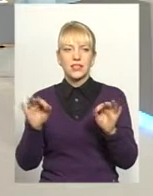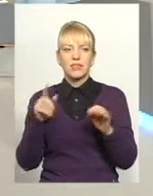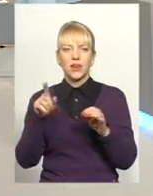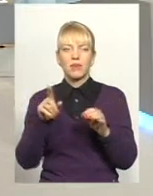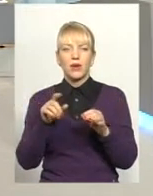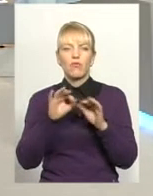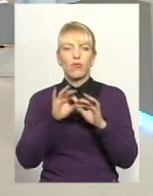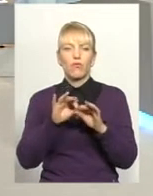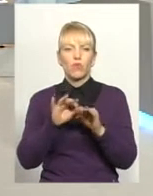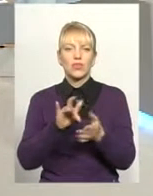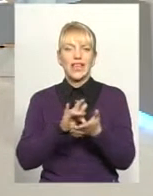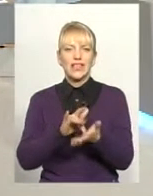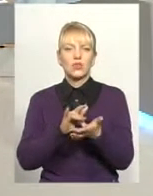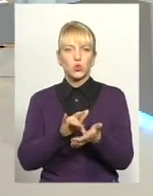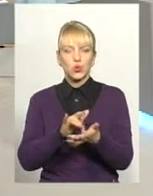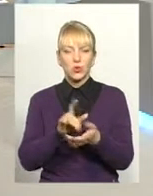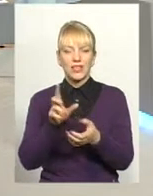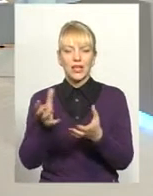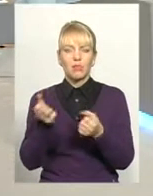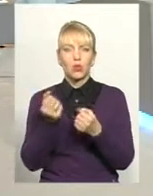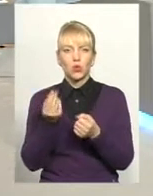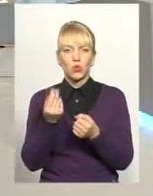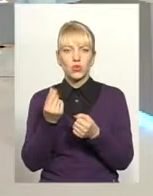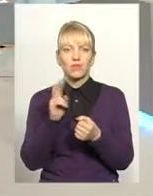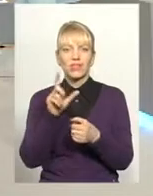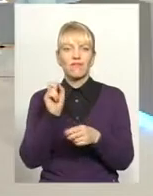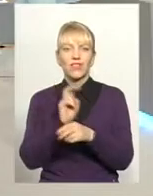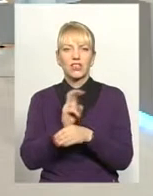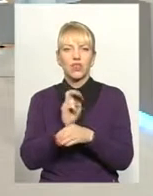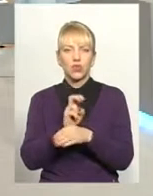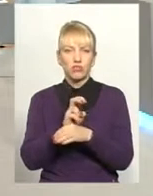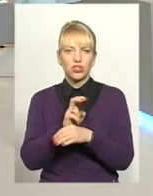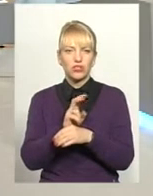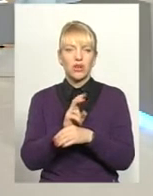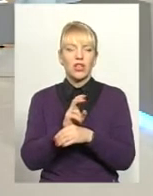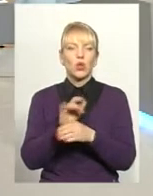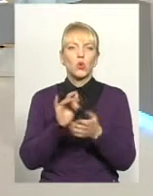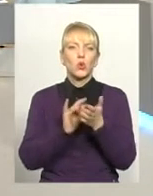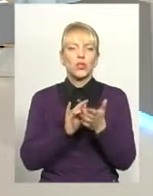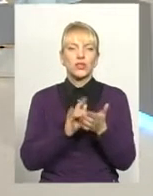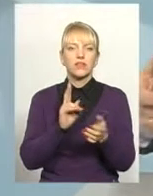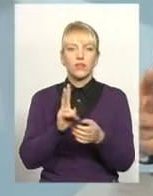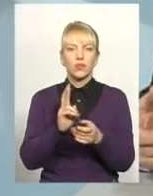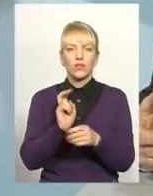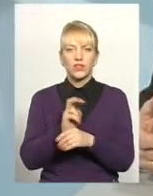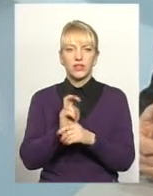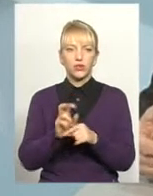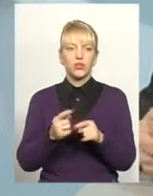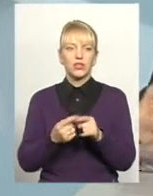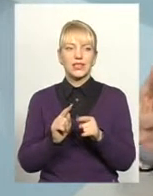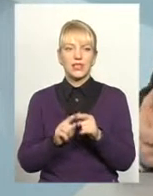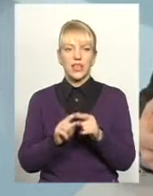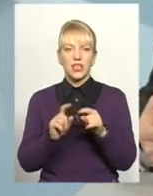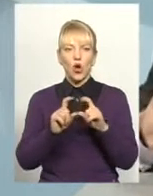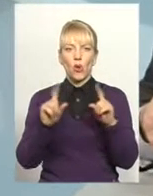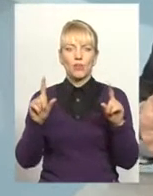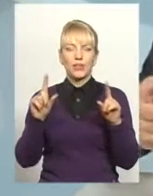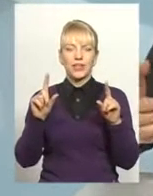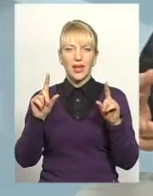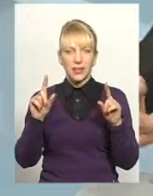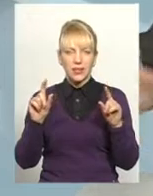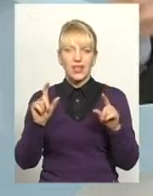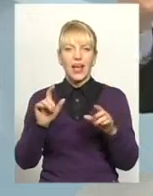плату за тих відвідувачів, туристів, які відвідують цей об'єкт екологічно чистий.